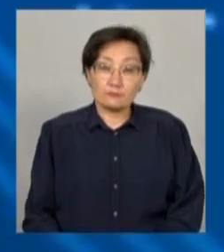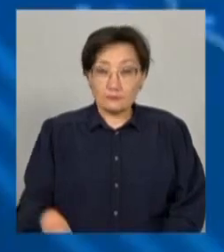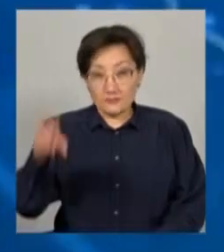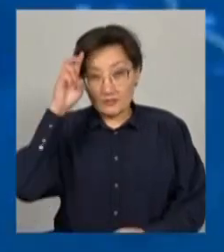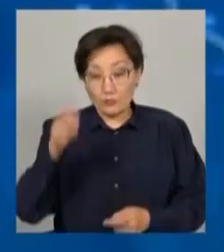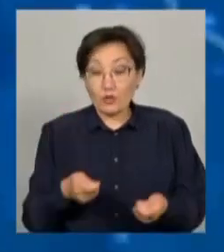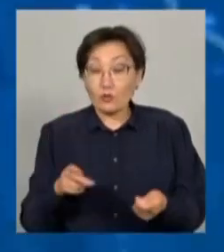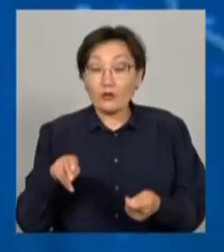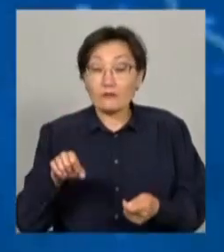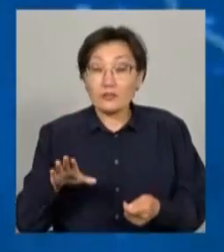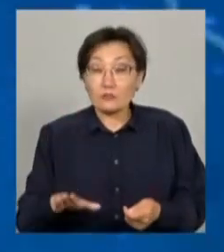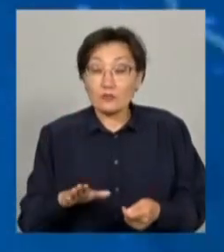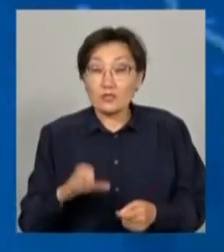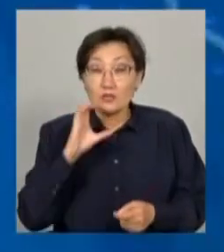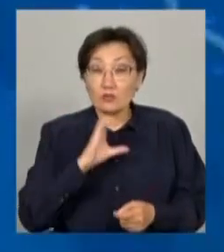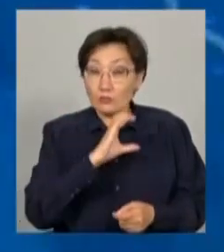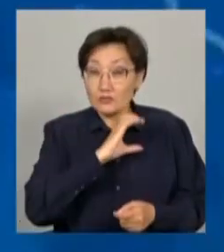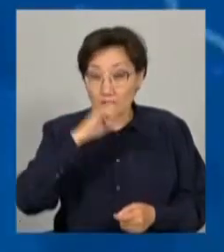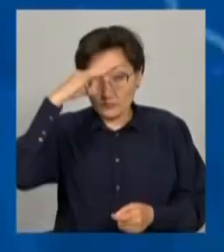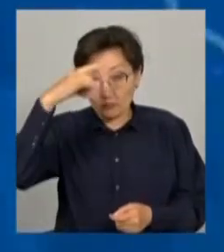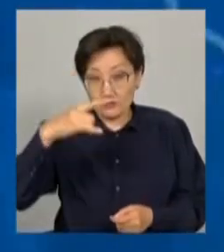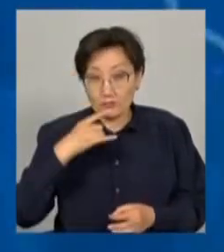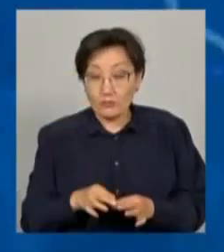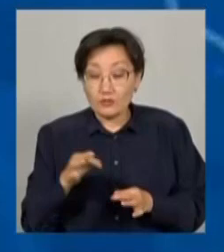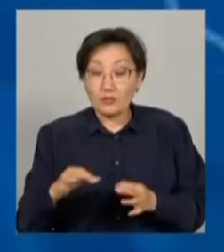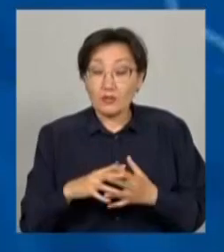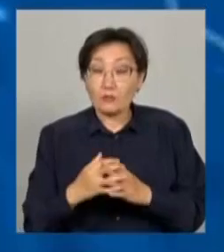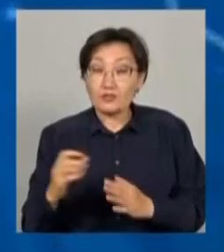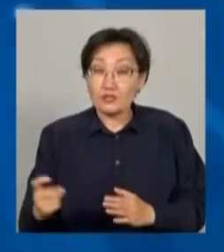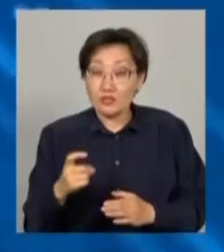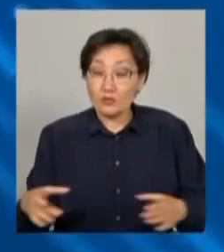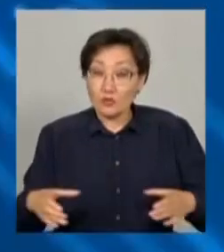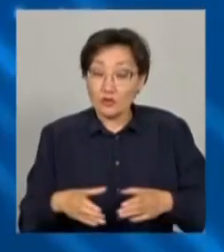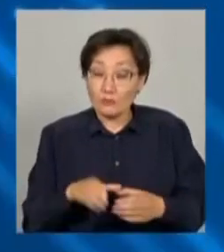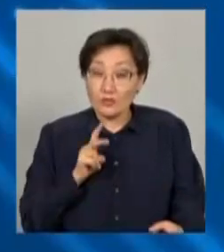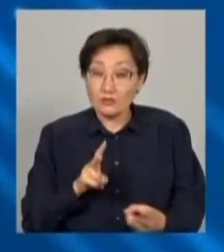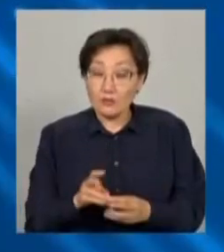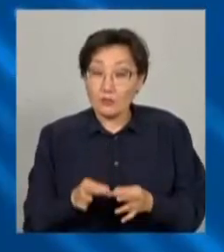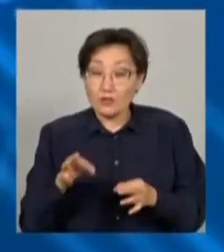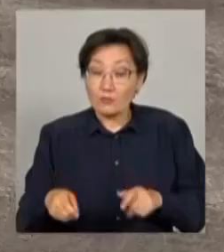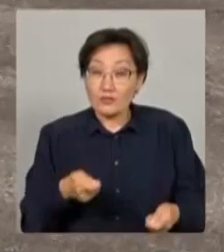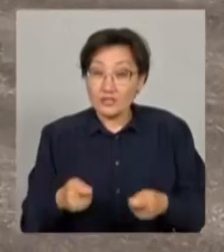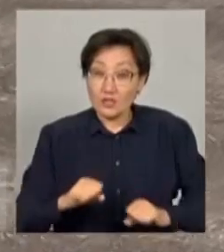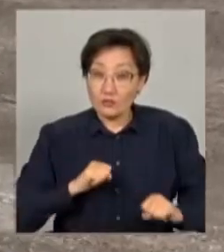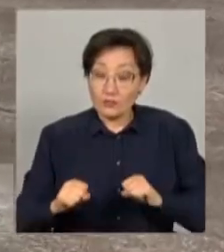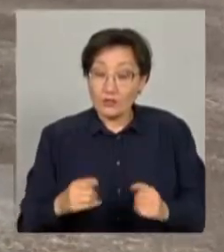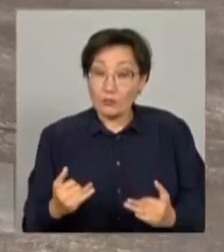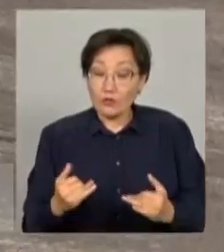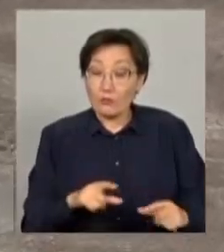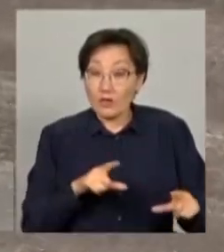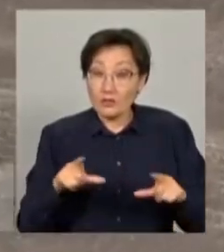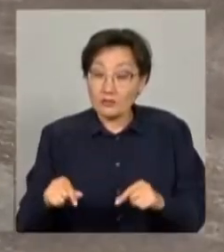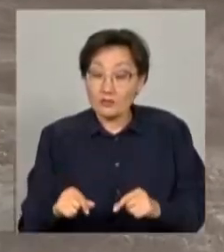Мемлекет басшысы Қасым-Жомарт Тоқаев солтүстік Қазақстан облысындағы шаруа қожалықтарымен кездесті. Өңірге президент іссапармен бүгін барған